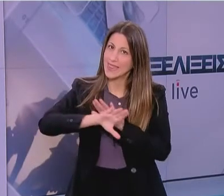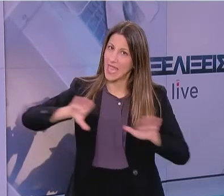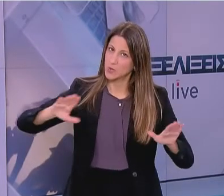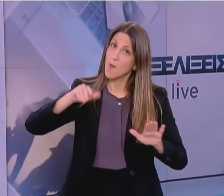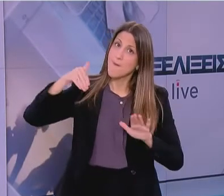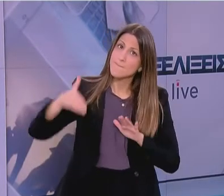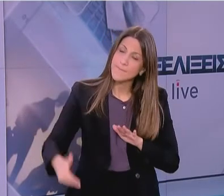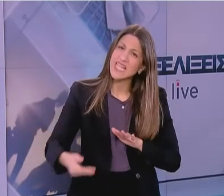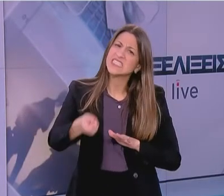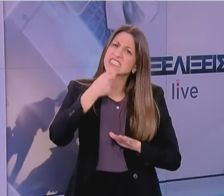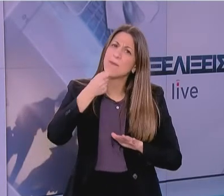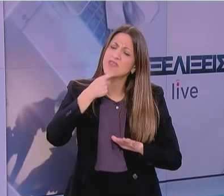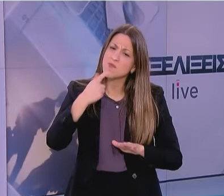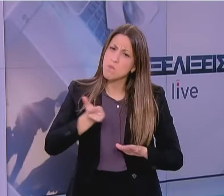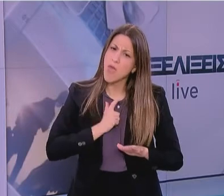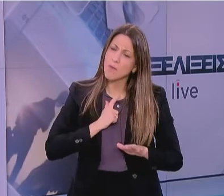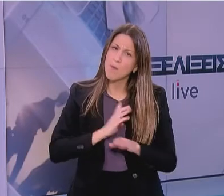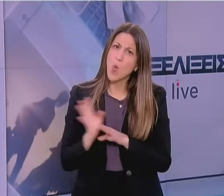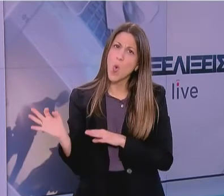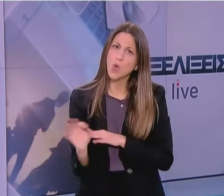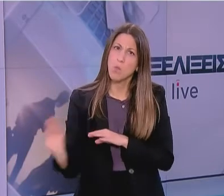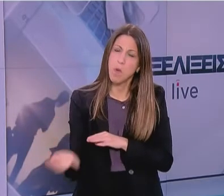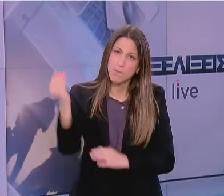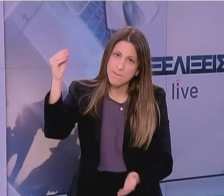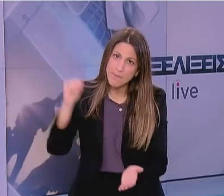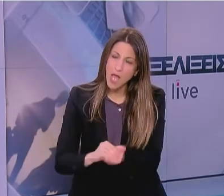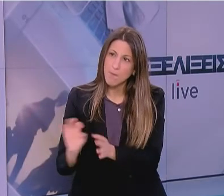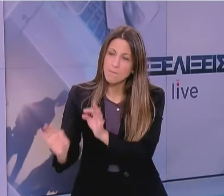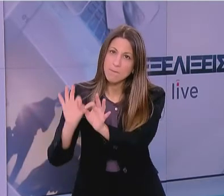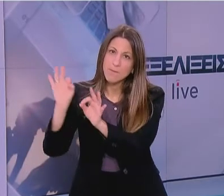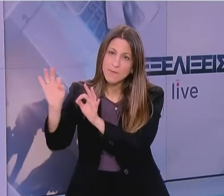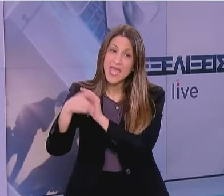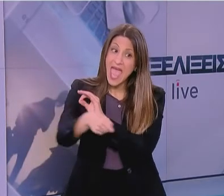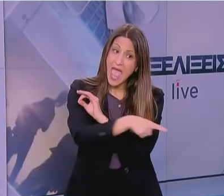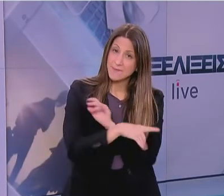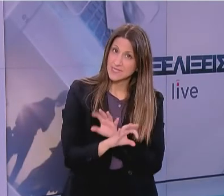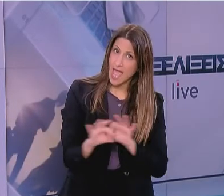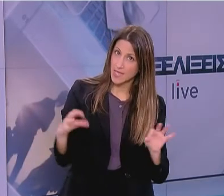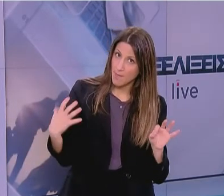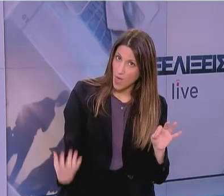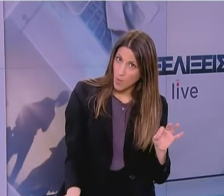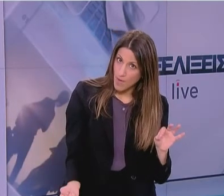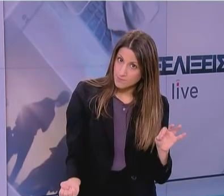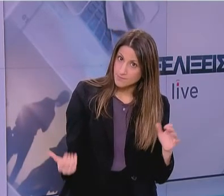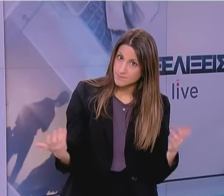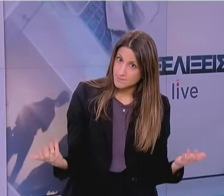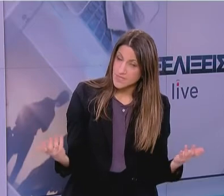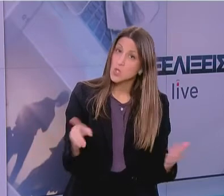χορήγηση χημειοπροφύλαξης στις ευπαθείς ομάδες του πληθυσμού, ώστε να μην νοσήσουν ή, αν νοσήσουν, να μην κινδυνεύσει η ζωή